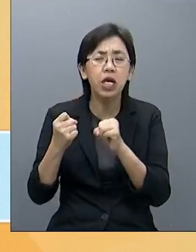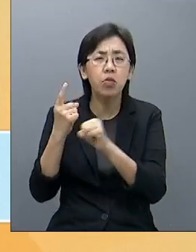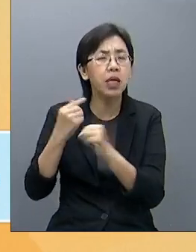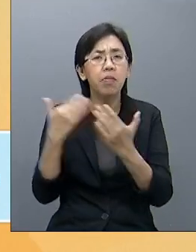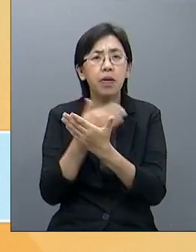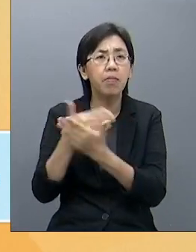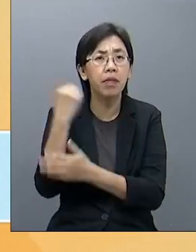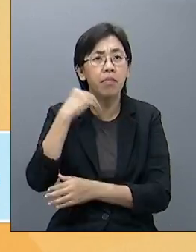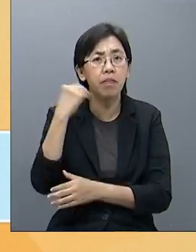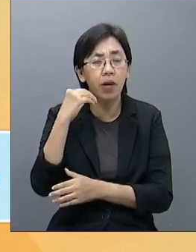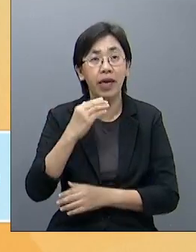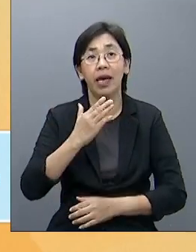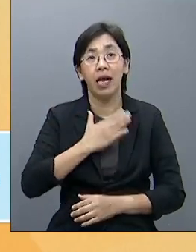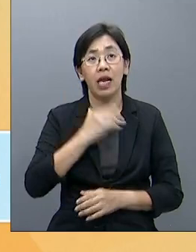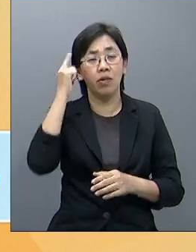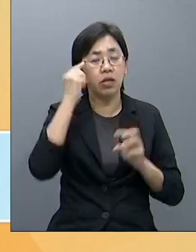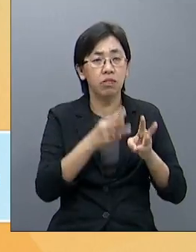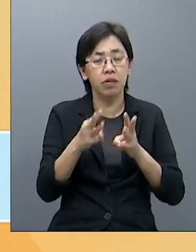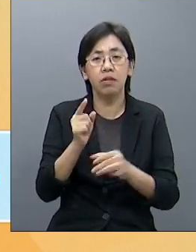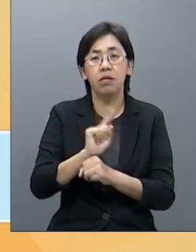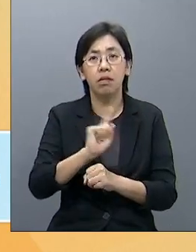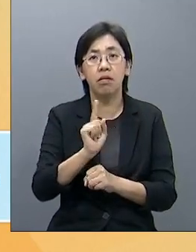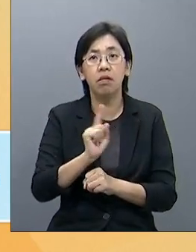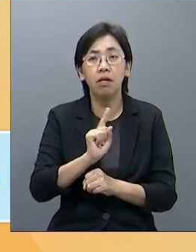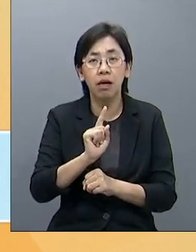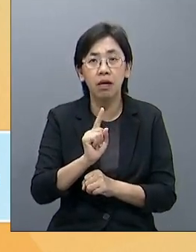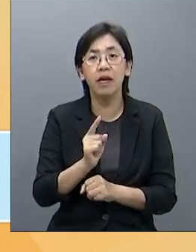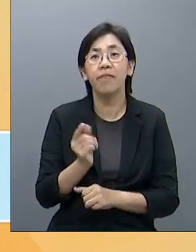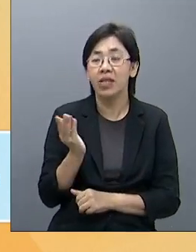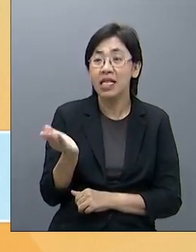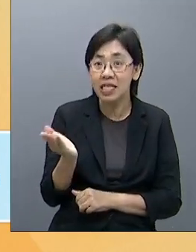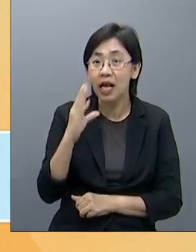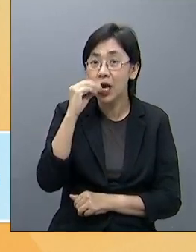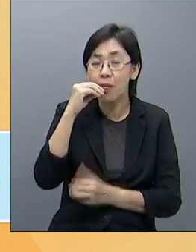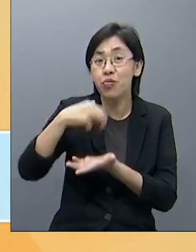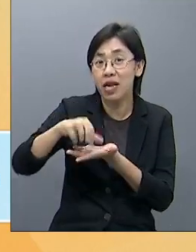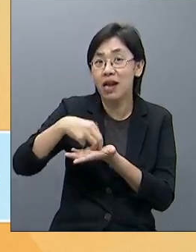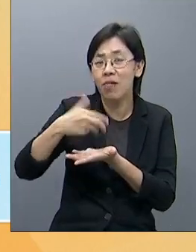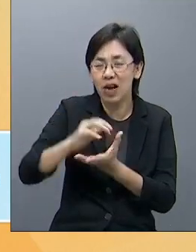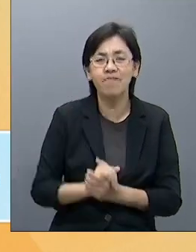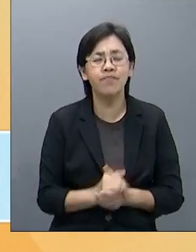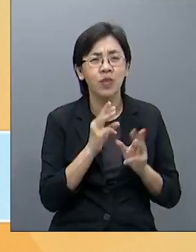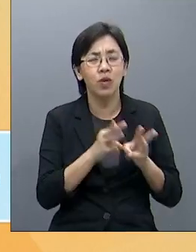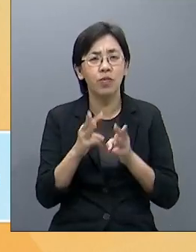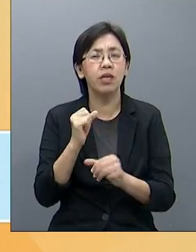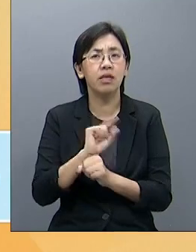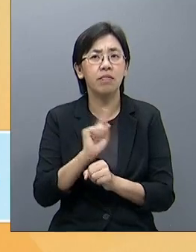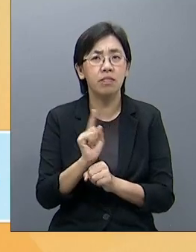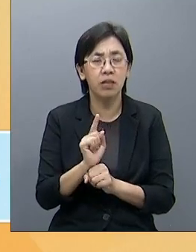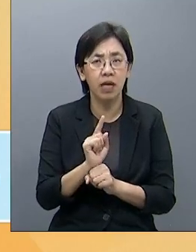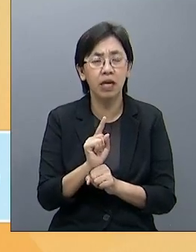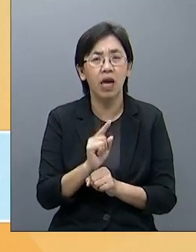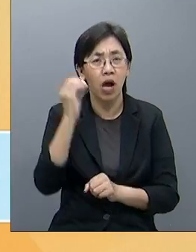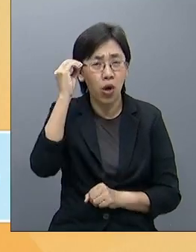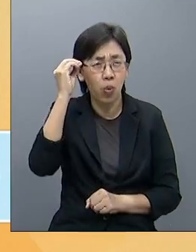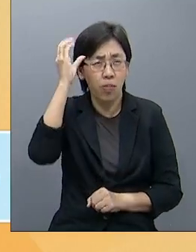นี้ก็คอว่าเราจะทำอย่ไรที่จะอย่างที่คุณได้กลาววาเราจะทำยไให้เรื่องขององคว